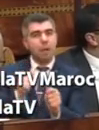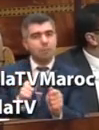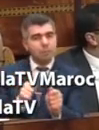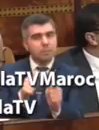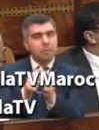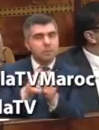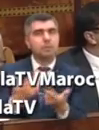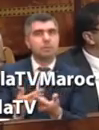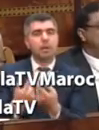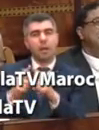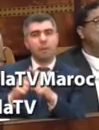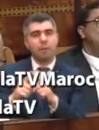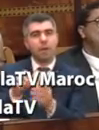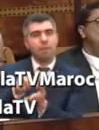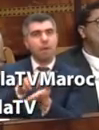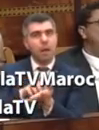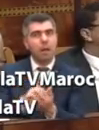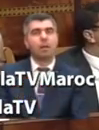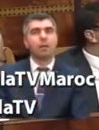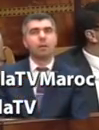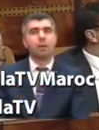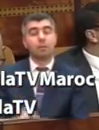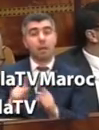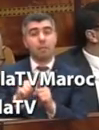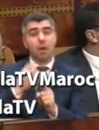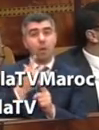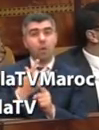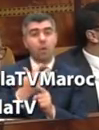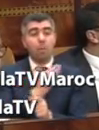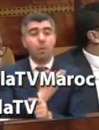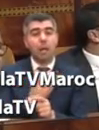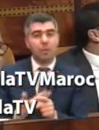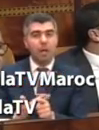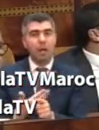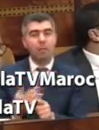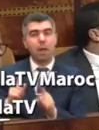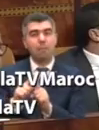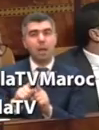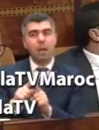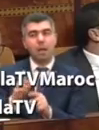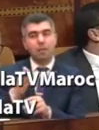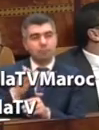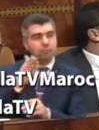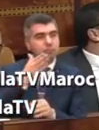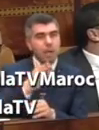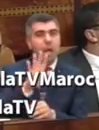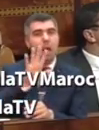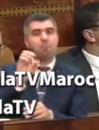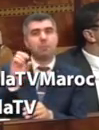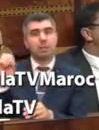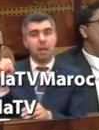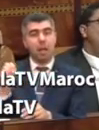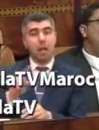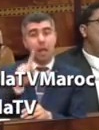هناك خصص سيد الوزير المرشد الفلاحيين، لما كنقسموا 500 موظف على